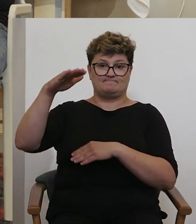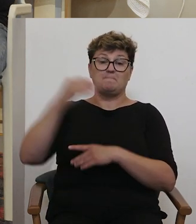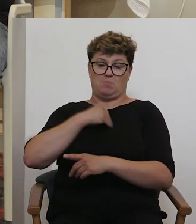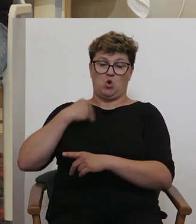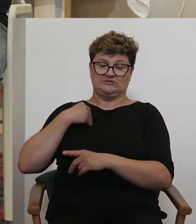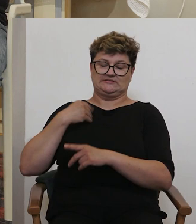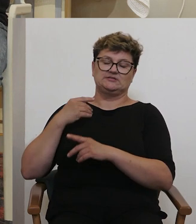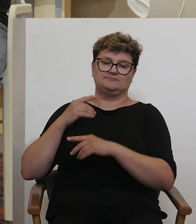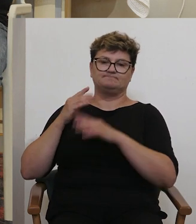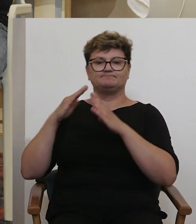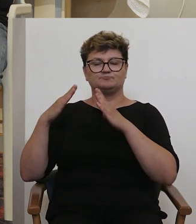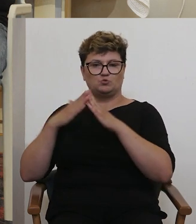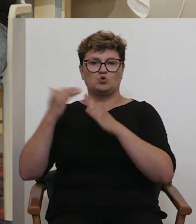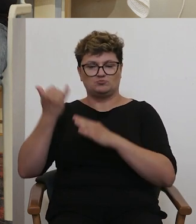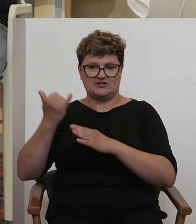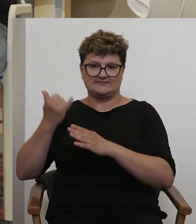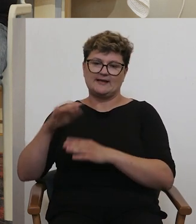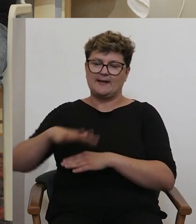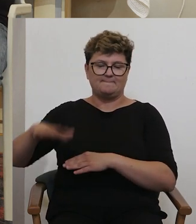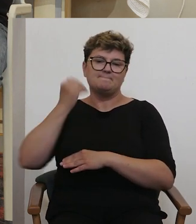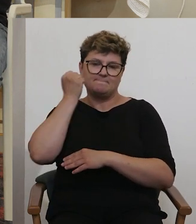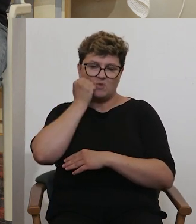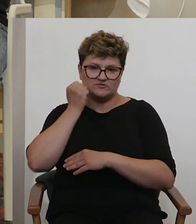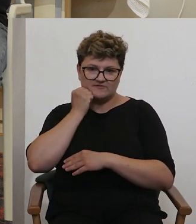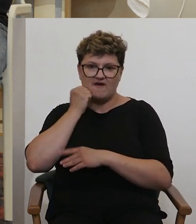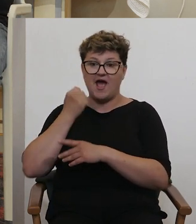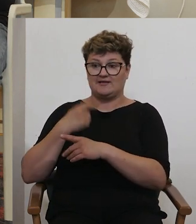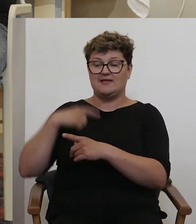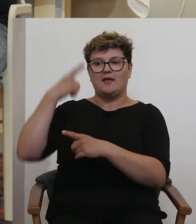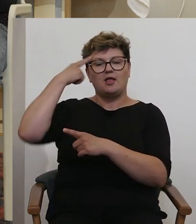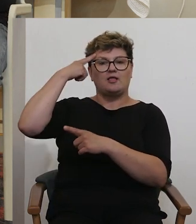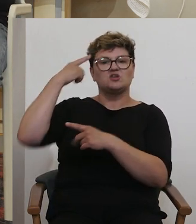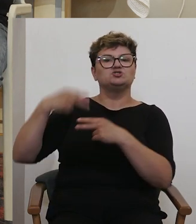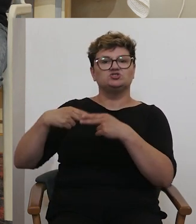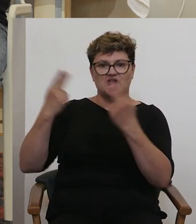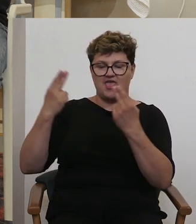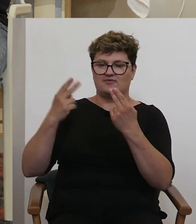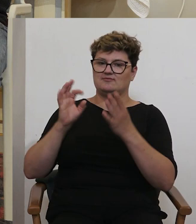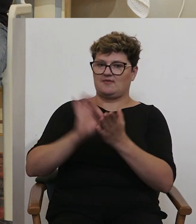polskiego domu dziecka pod Moskwą. I on zapamiętał ten dzień, kiedy wiosną